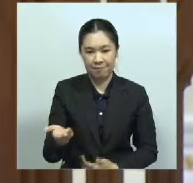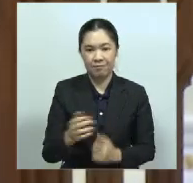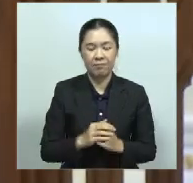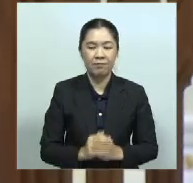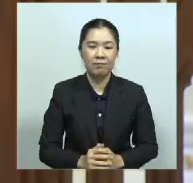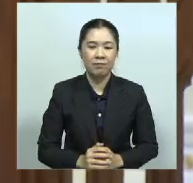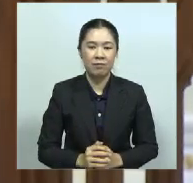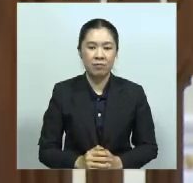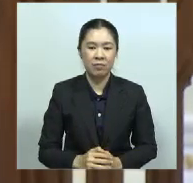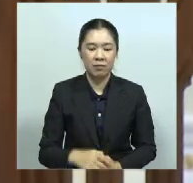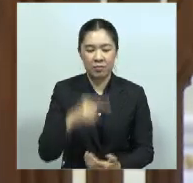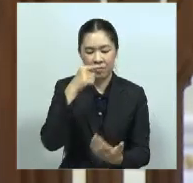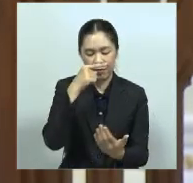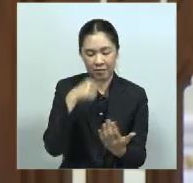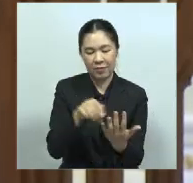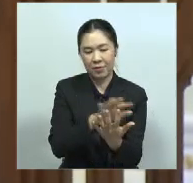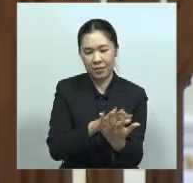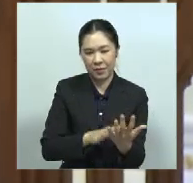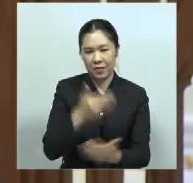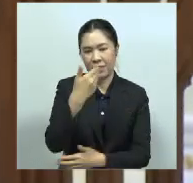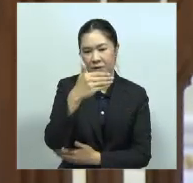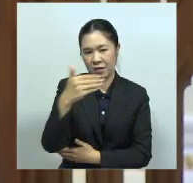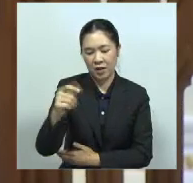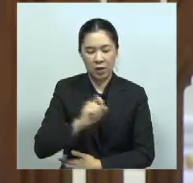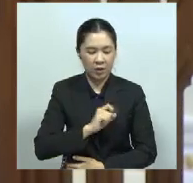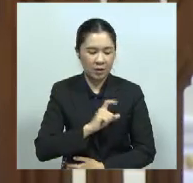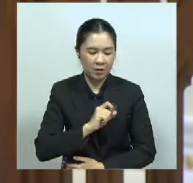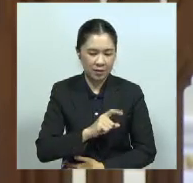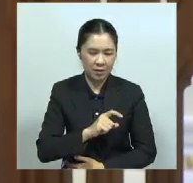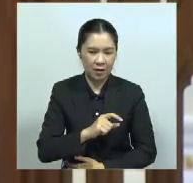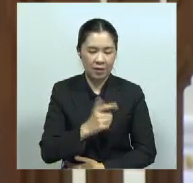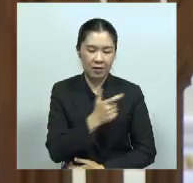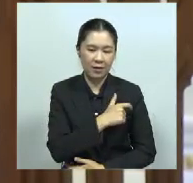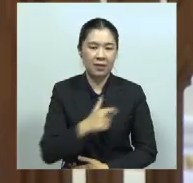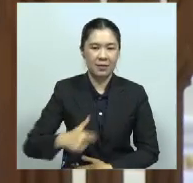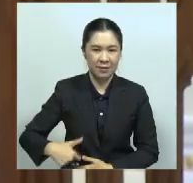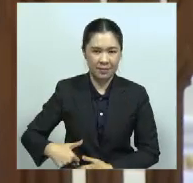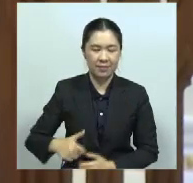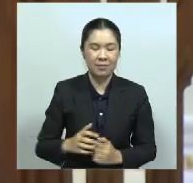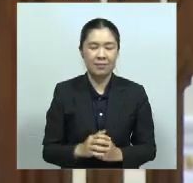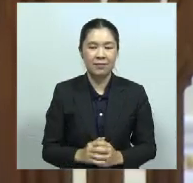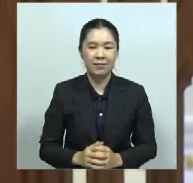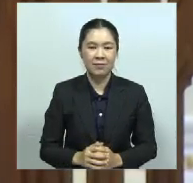ของเราชาติศาสนาพระมหากษัตริย์นะครับให้ยั่งยืนยาวนานตลอดไปนะครับ